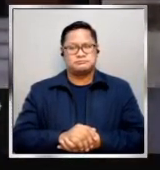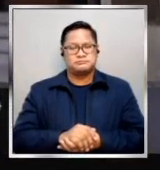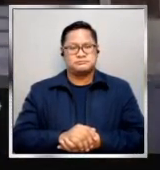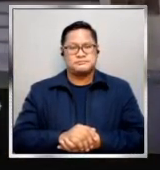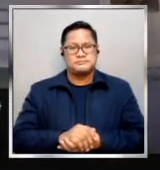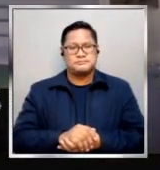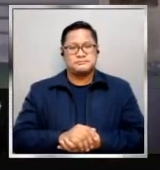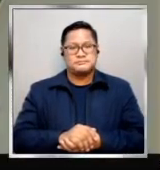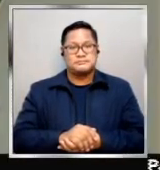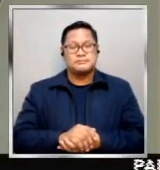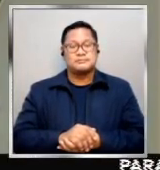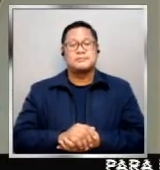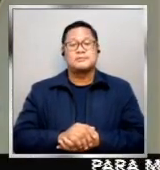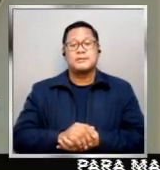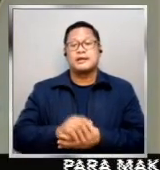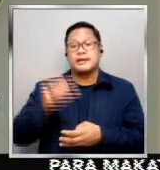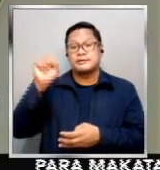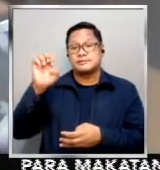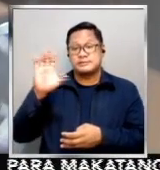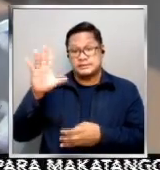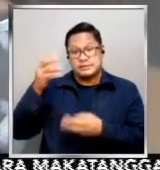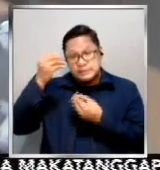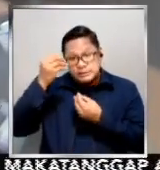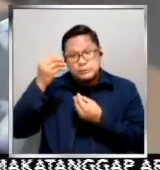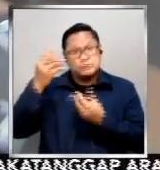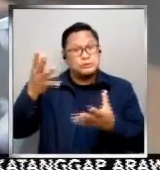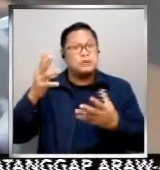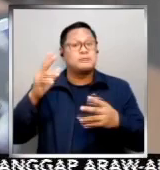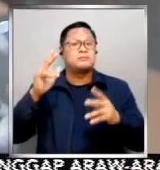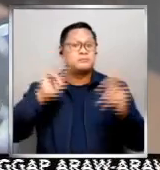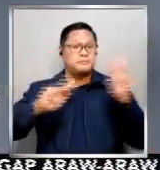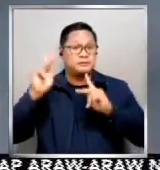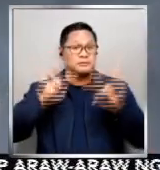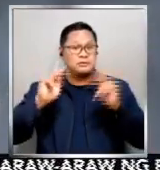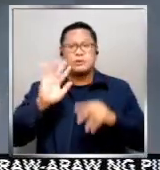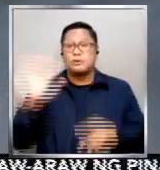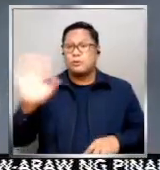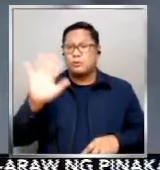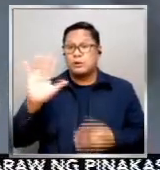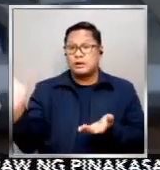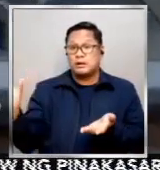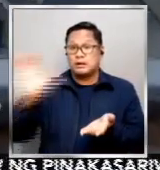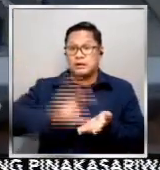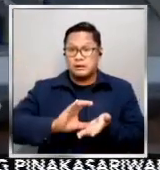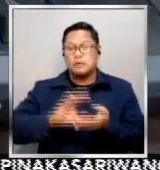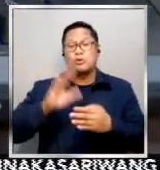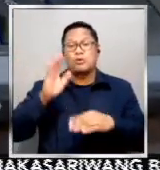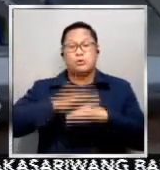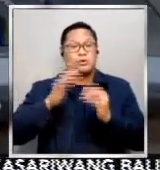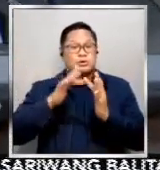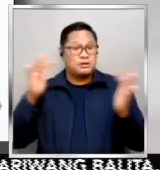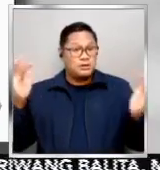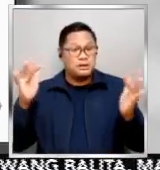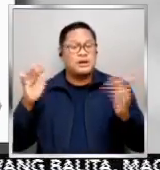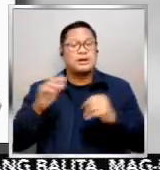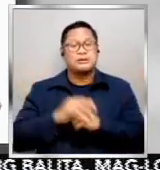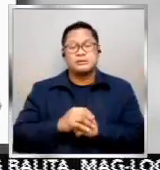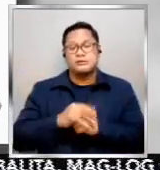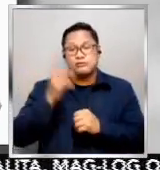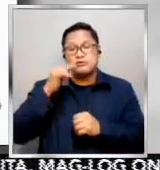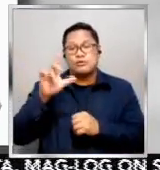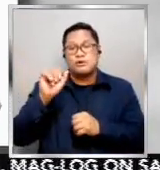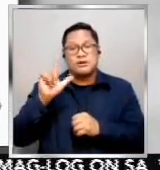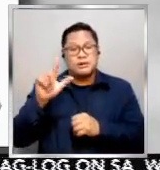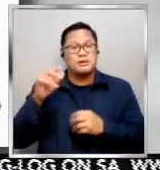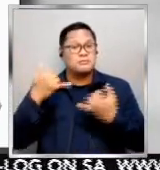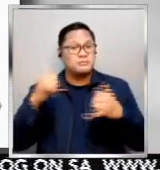Inabisuhan ng Securities and Exchange Commission ang publiko huwag mag-invest sa inaalok na online franchise program ng kumpanyang Lokal Plate. Sabi ng